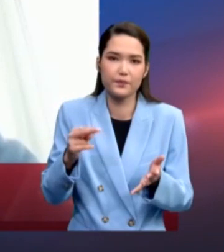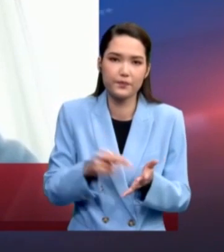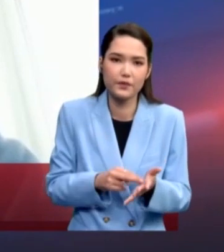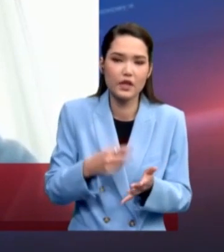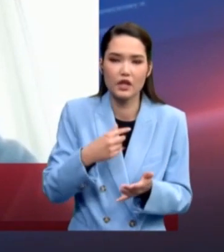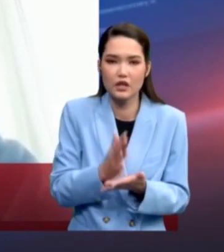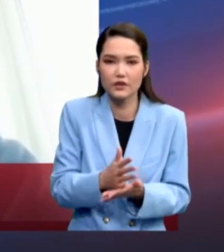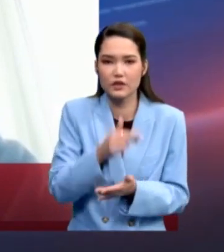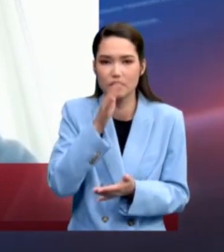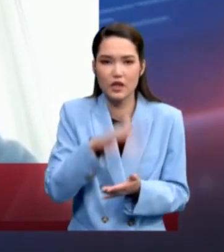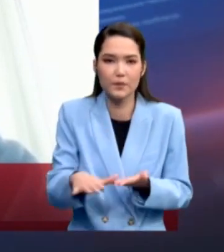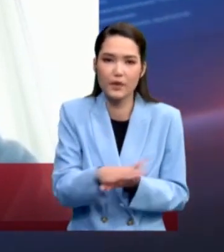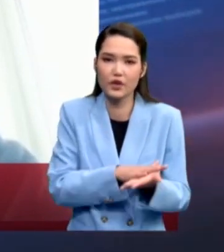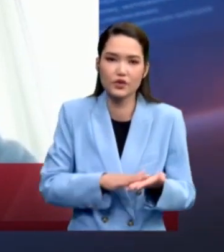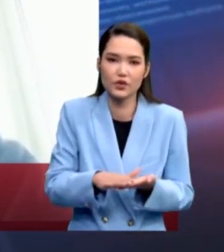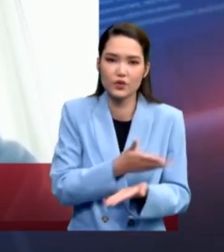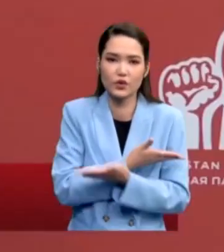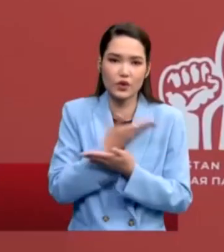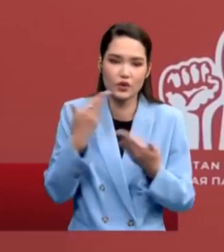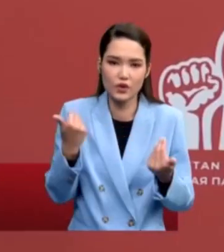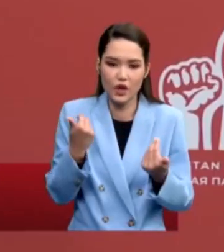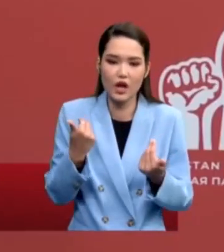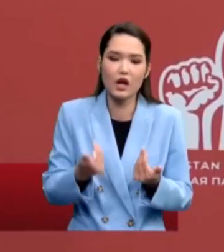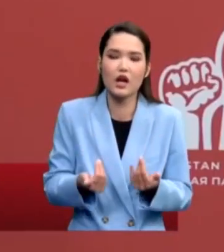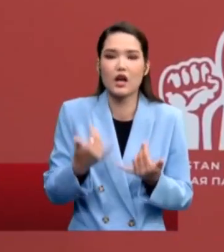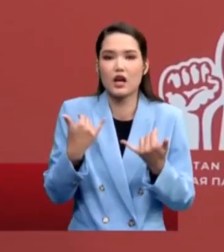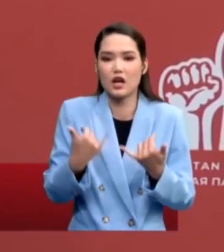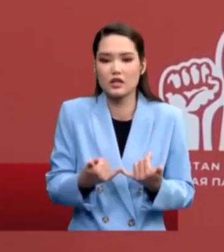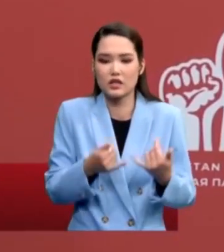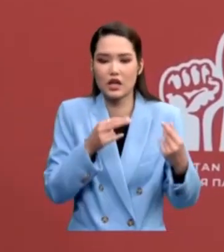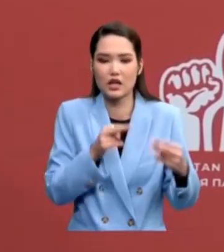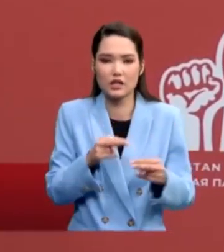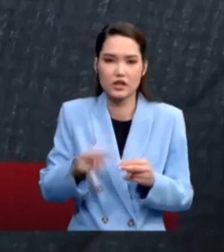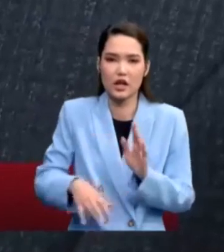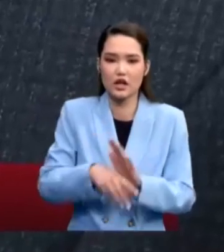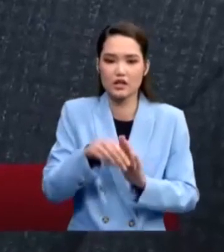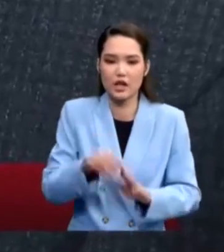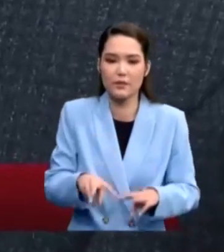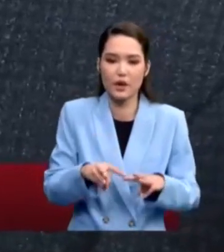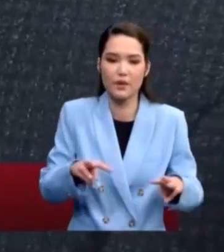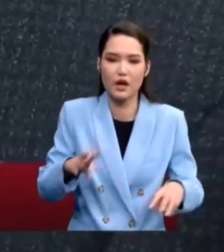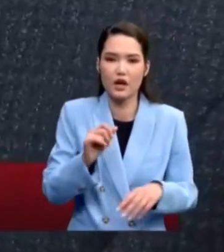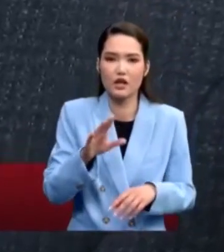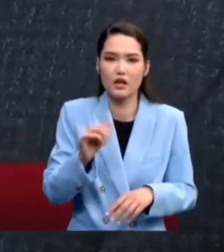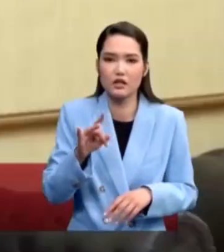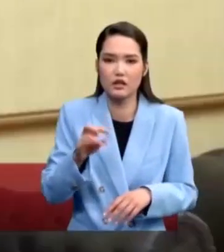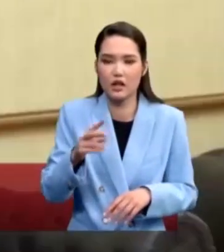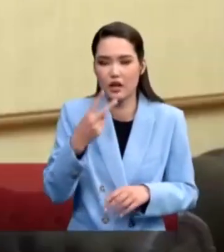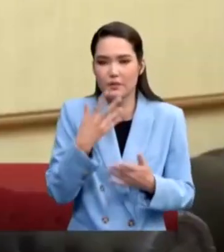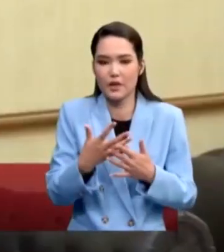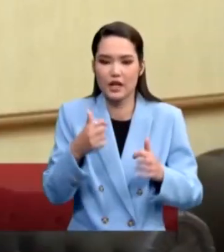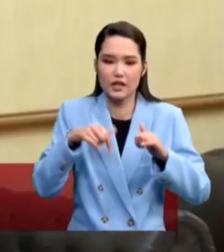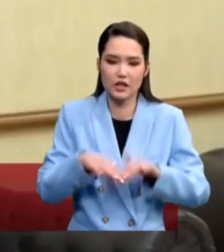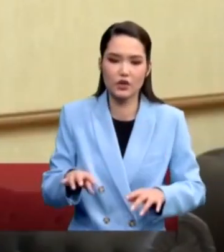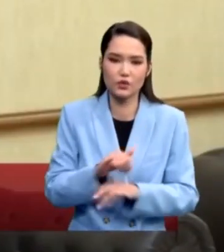Ничего, ничего этого нет вообще. С экономистом солидарен и депутат Мажилиса Магирам Магирамов. По его мнению, решение